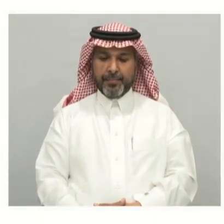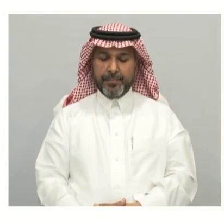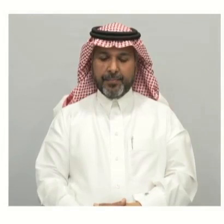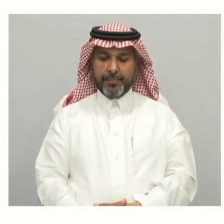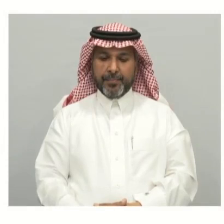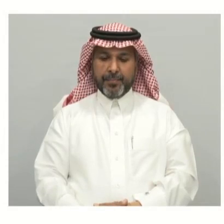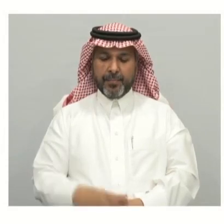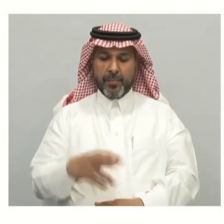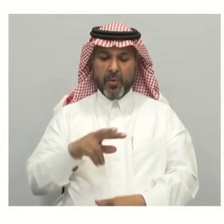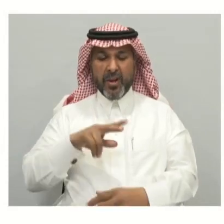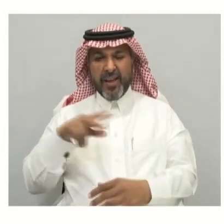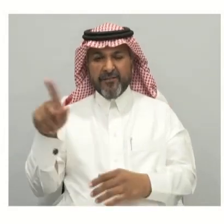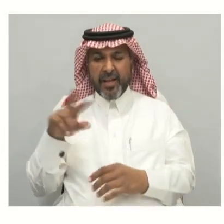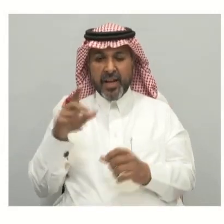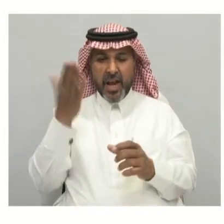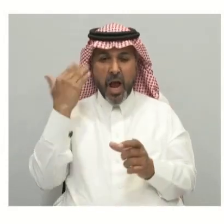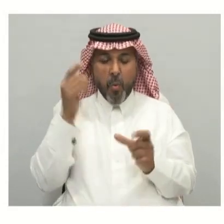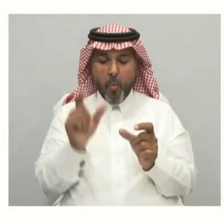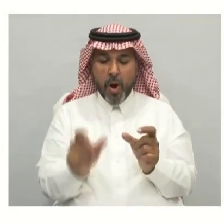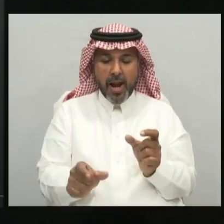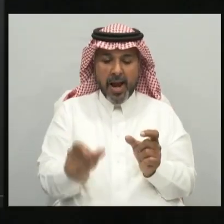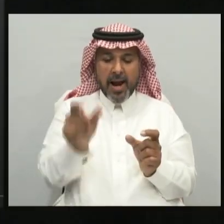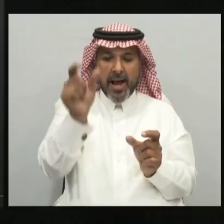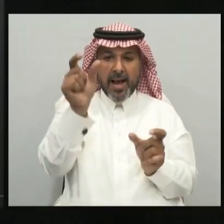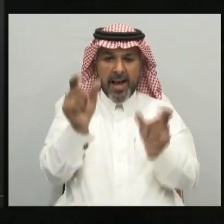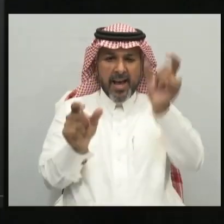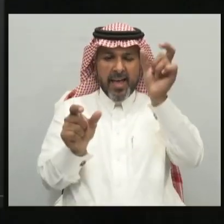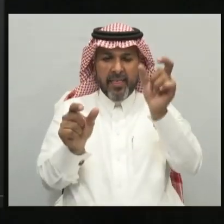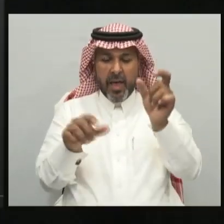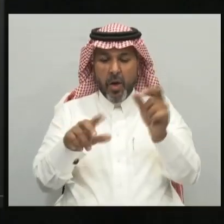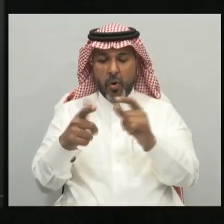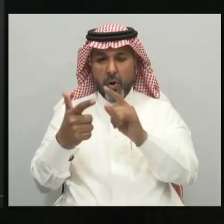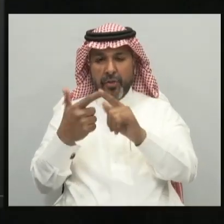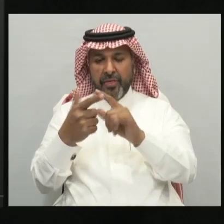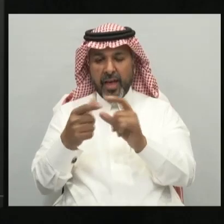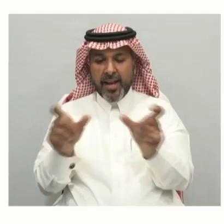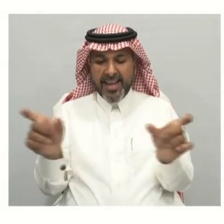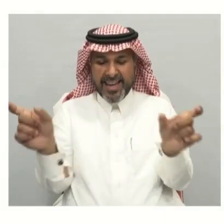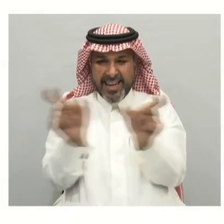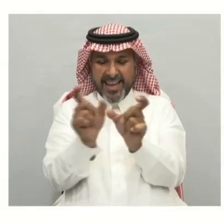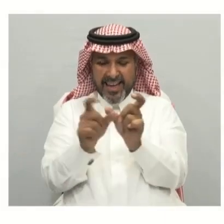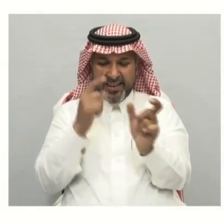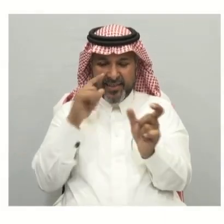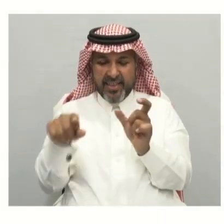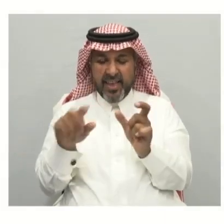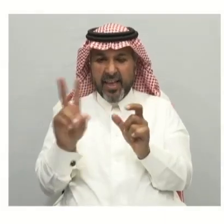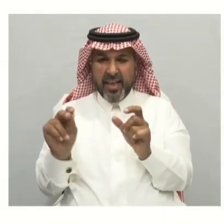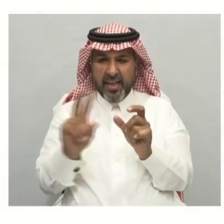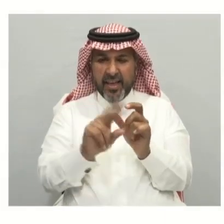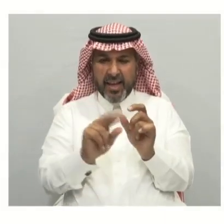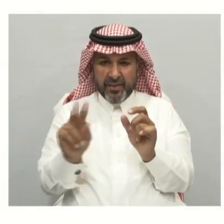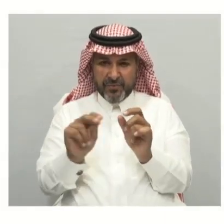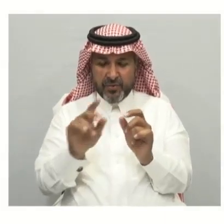ما الفرق بين التمثيل بالاعمده والمدرج التكراري نلاحظ هنا لدينا